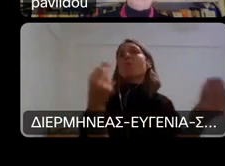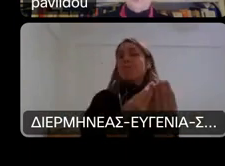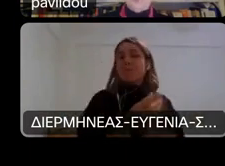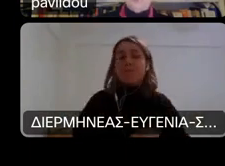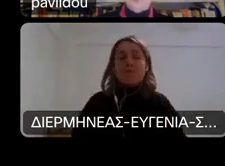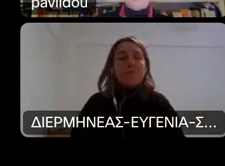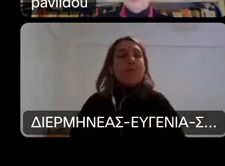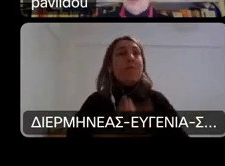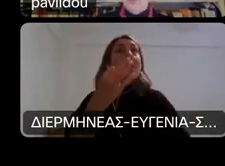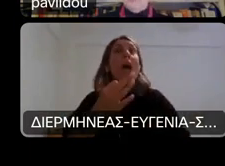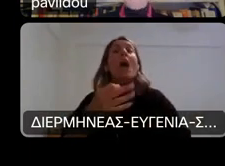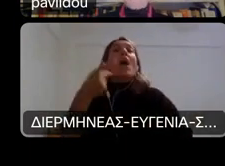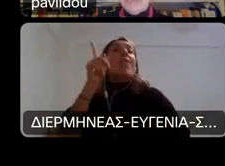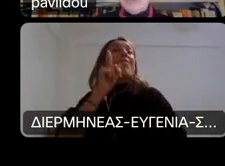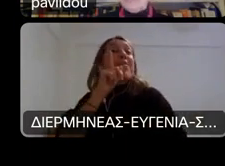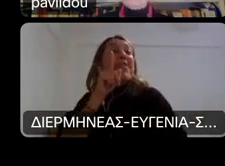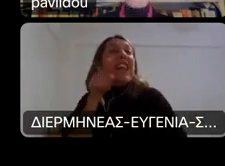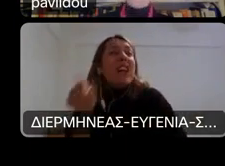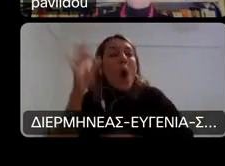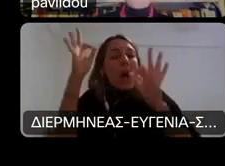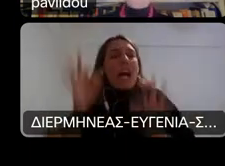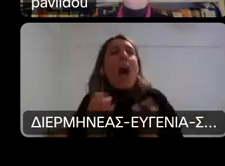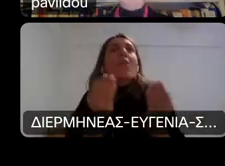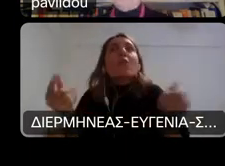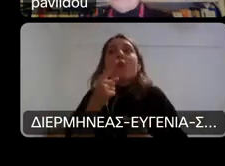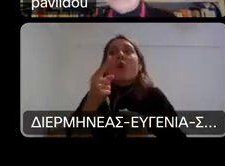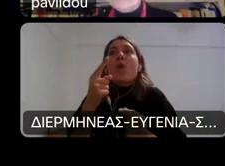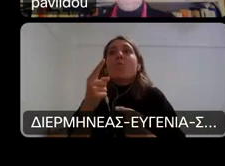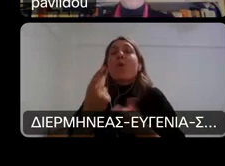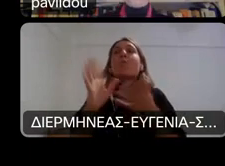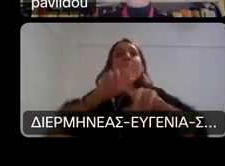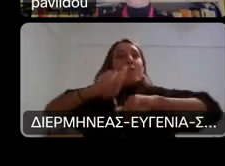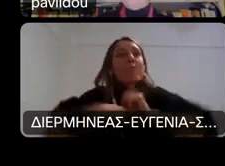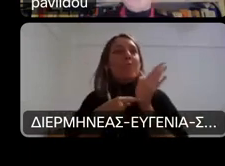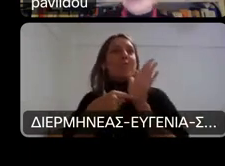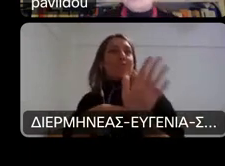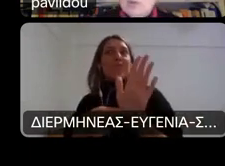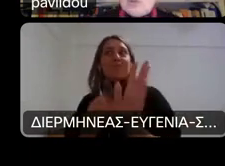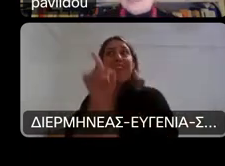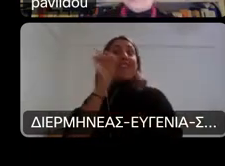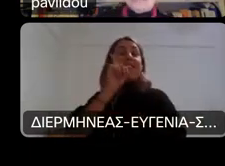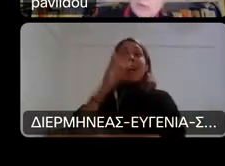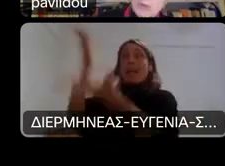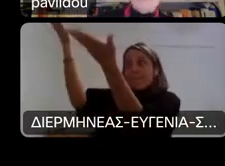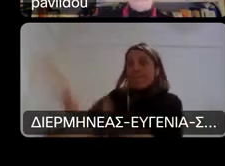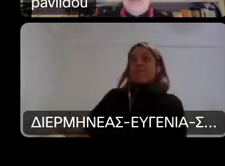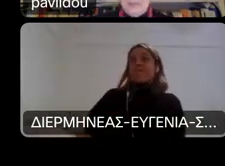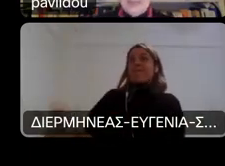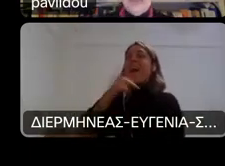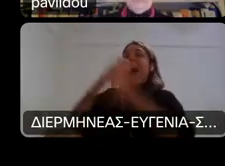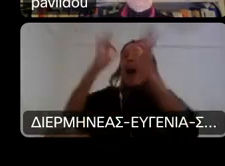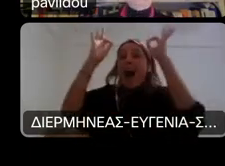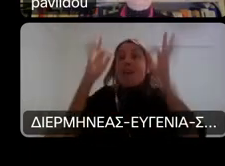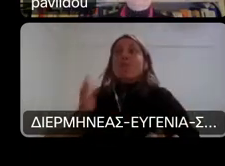κάθε τρόπο το θηλυκό, κάνουμε τις γυναίκες ορατές, and that's good, γιατί αυτό θέλαμε από